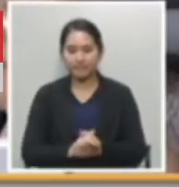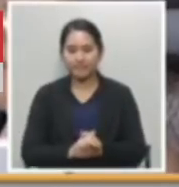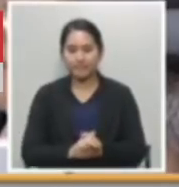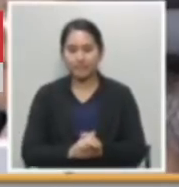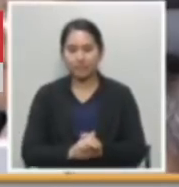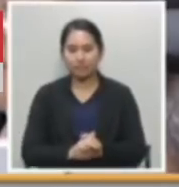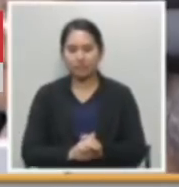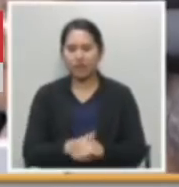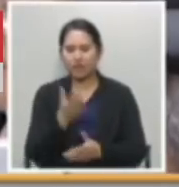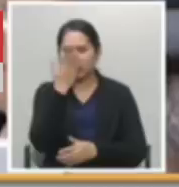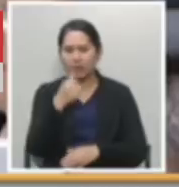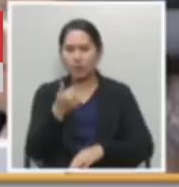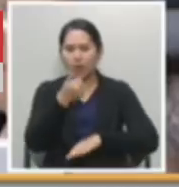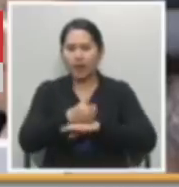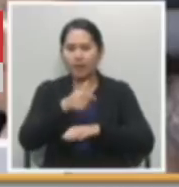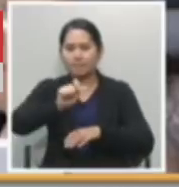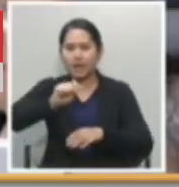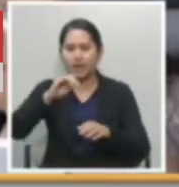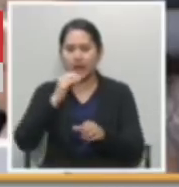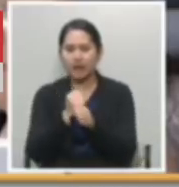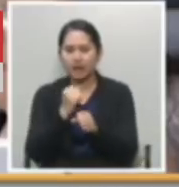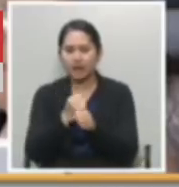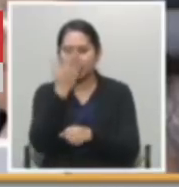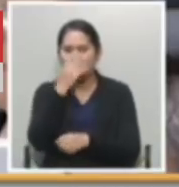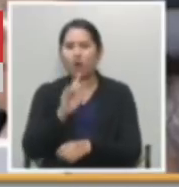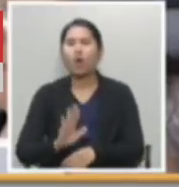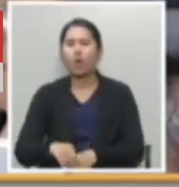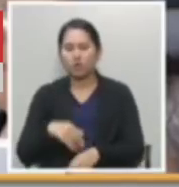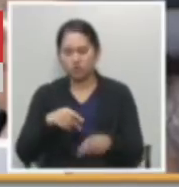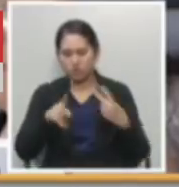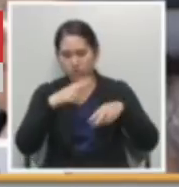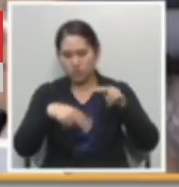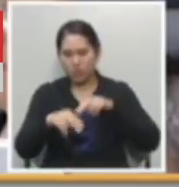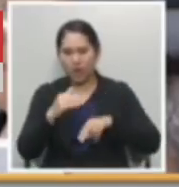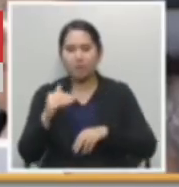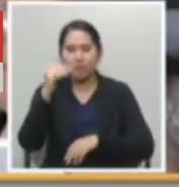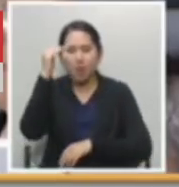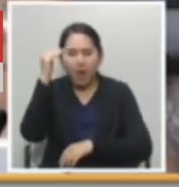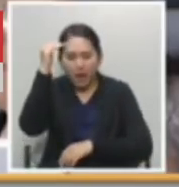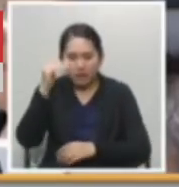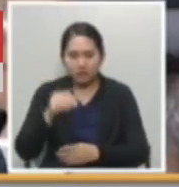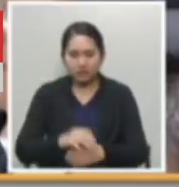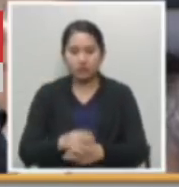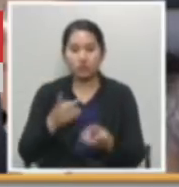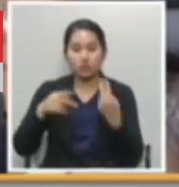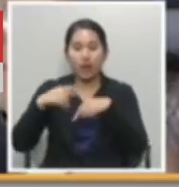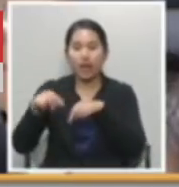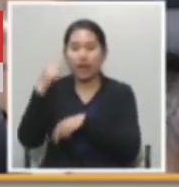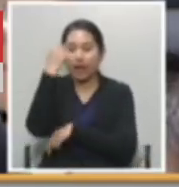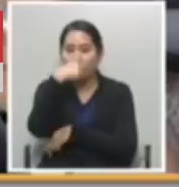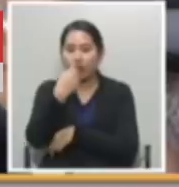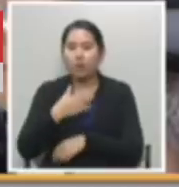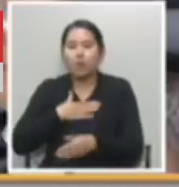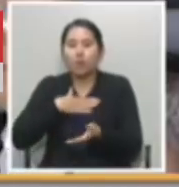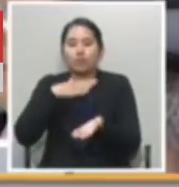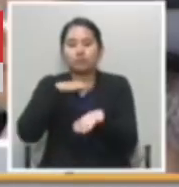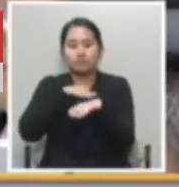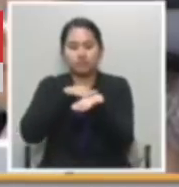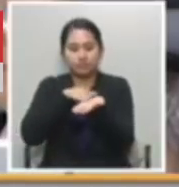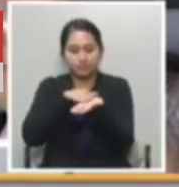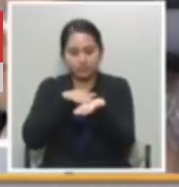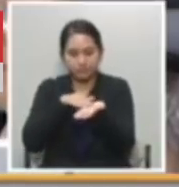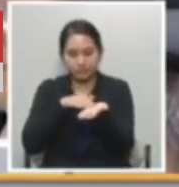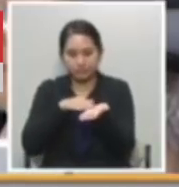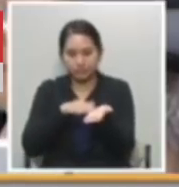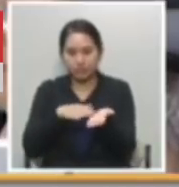ำไมในอำเภอทำแบบนี้ก็ต้องดูแลผู้ใหญ่อะครับผู้ใหญ่ใครวะนี่ไงอุ้ยกราบขอประทานอภัยมันหลุด